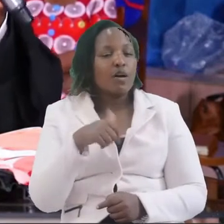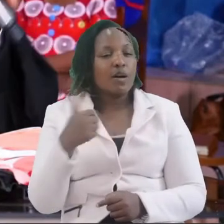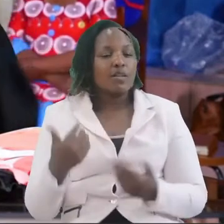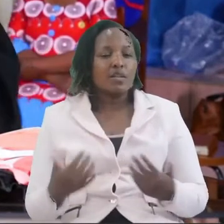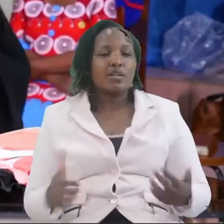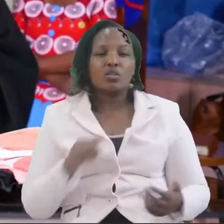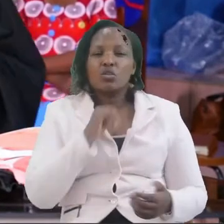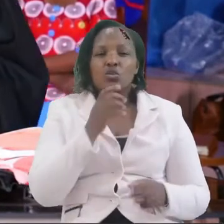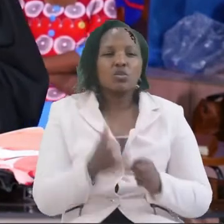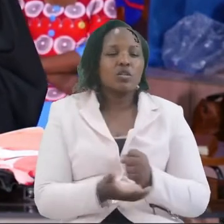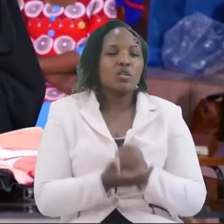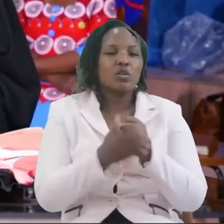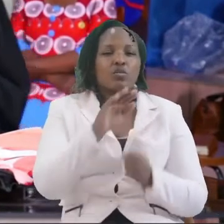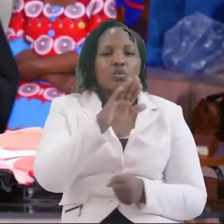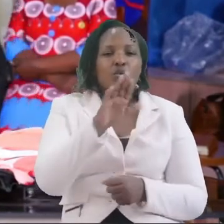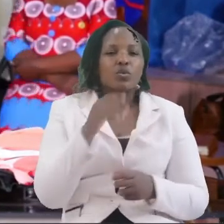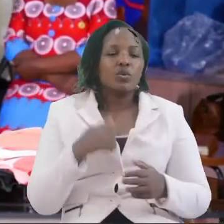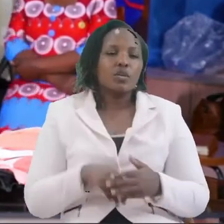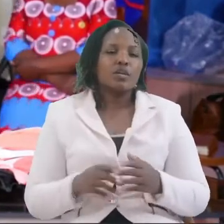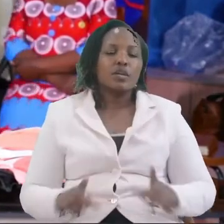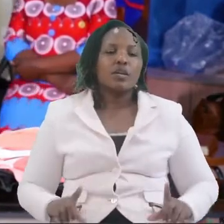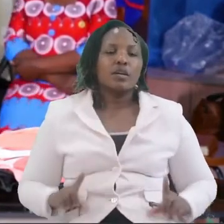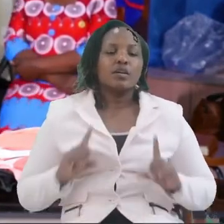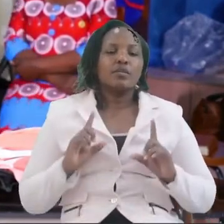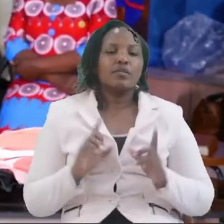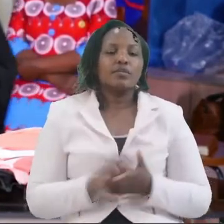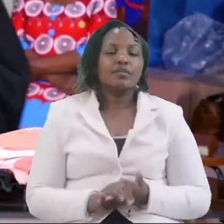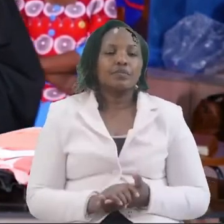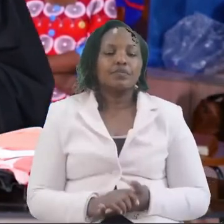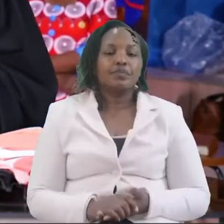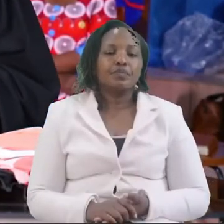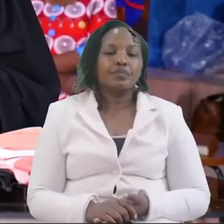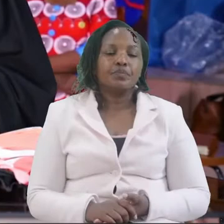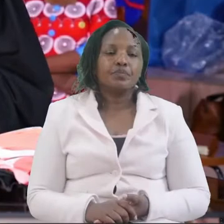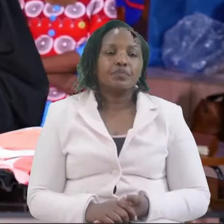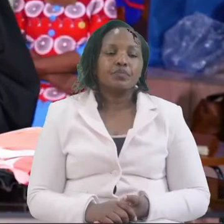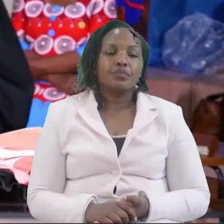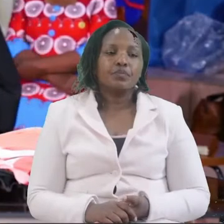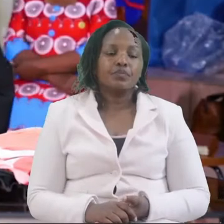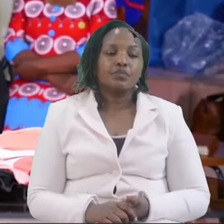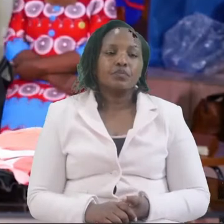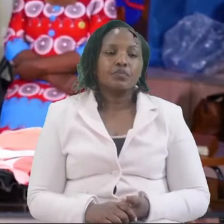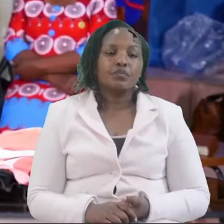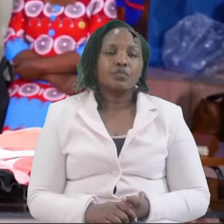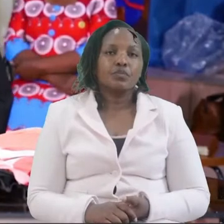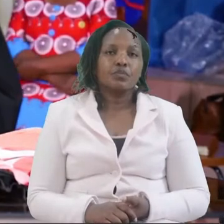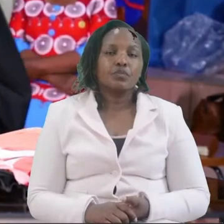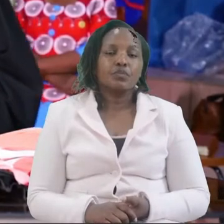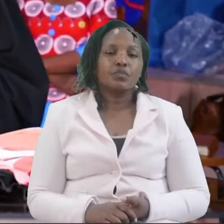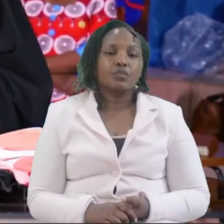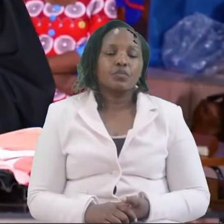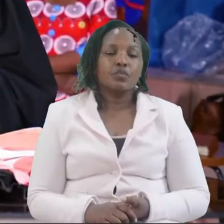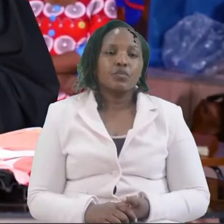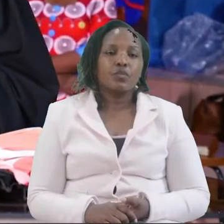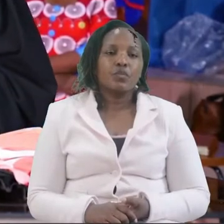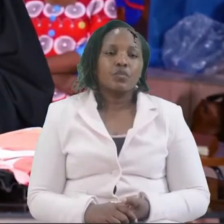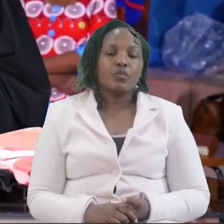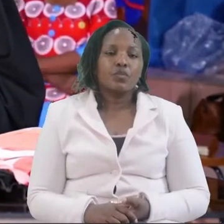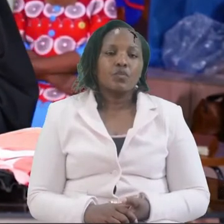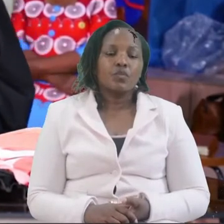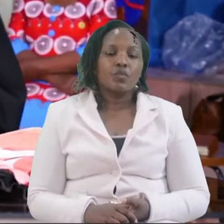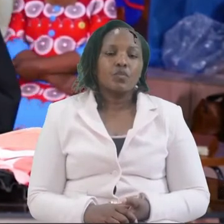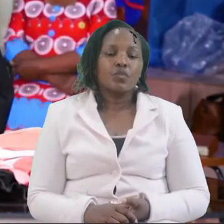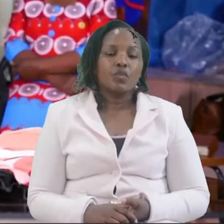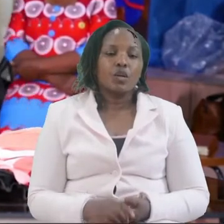ni ya kutusaidia katika maisha, you know, katika maisha yetu ni ya kutuumiza.